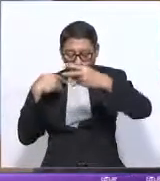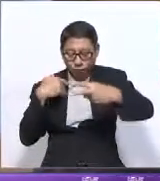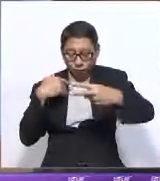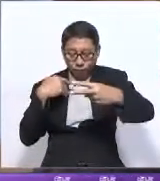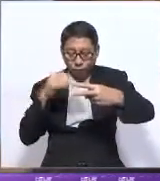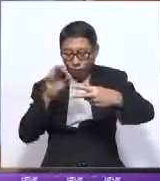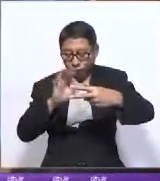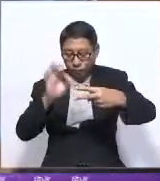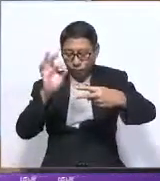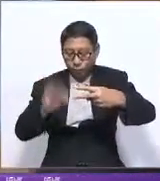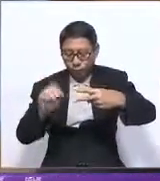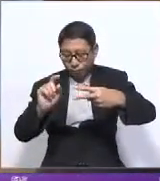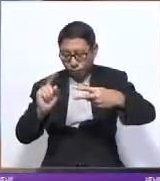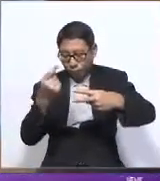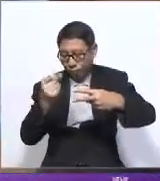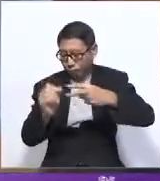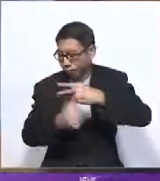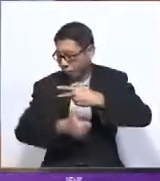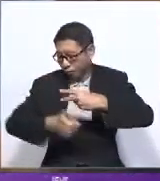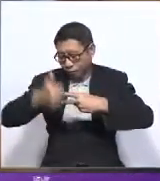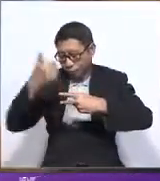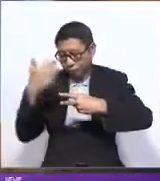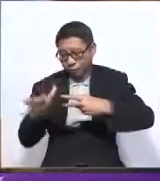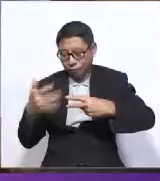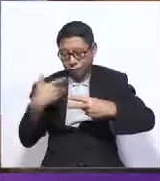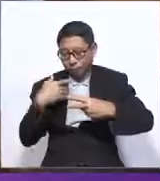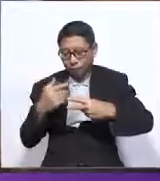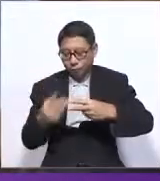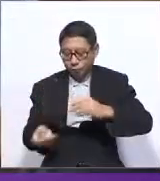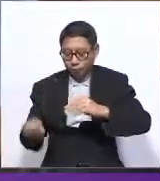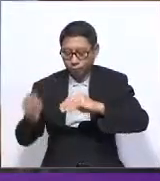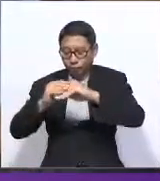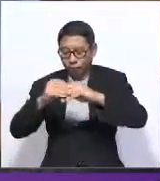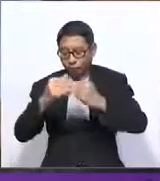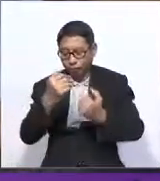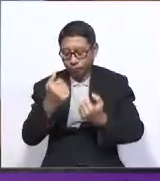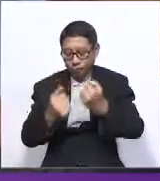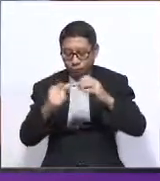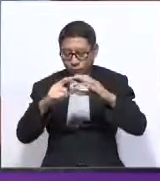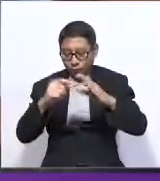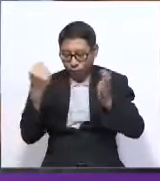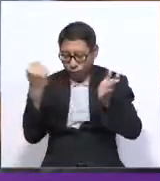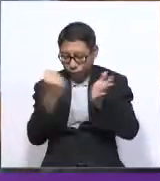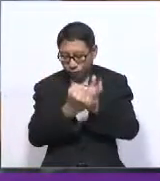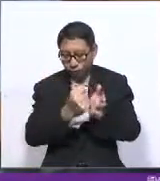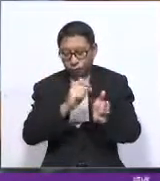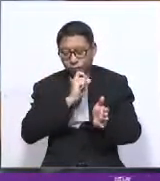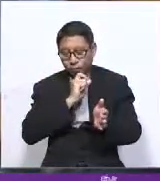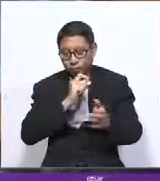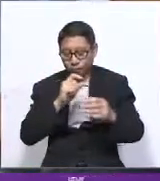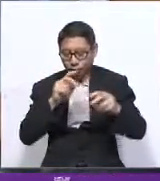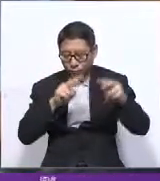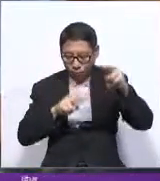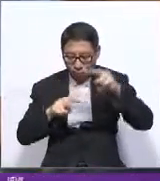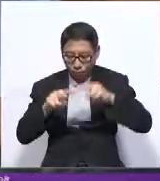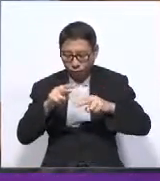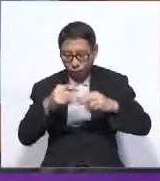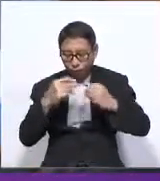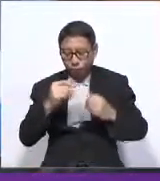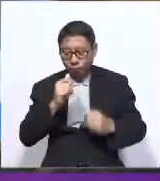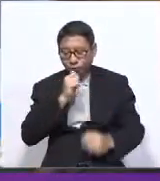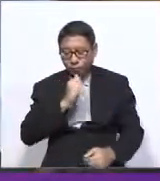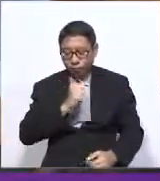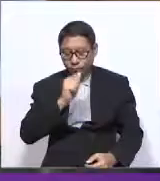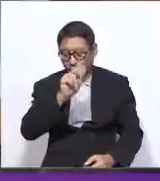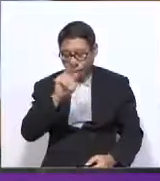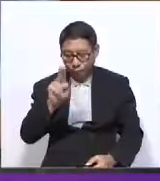ไม่มีการจดทะเบียนใหม่ให้ที่จะเพิ่มเติมก็คือว่ารถที่อยู่มีทะเบียนอยู่ในเวลานี้จะต้องเข้ามาตรวจสภาพแล้วก็ดูอายุของ